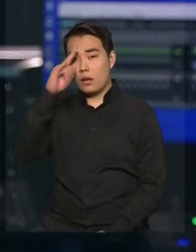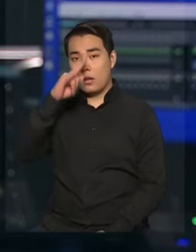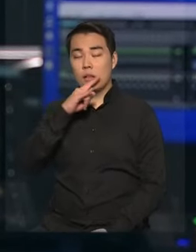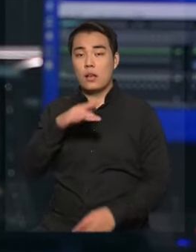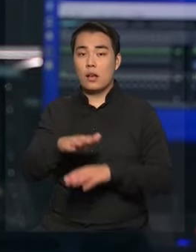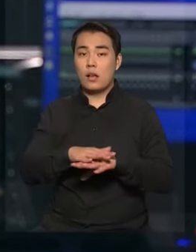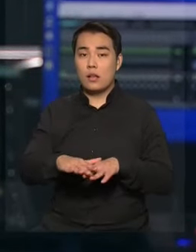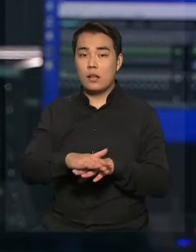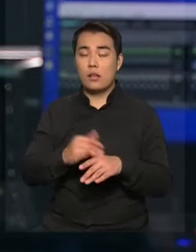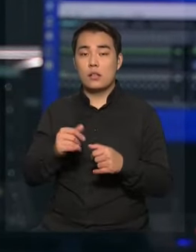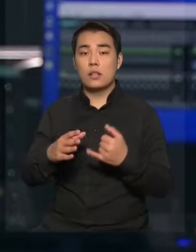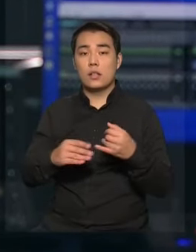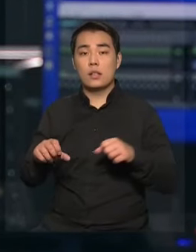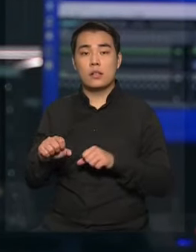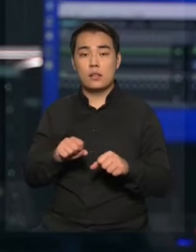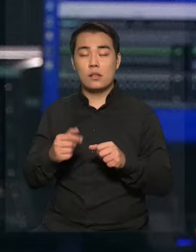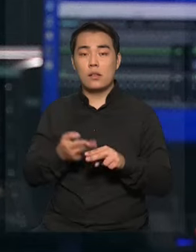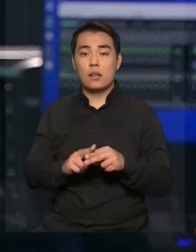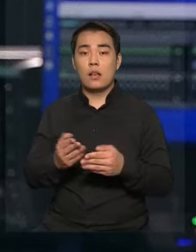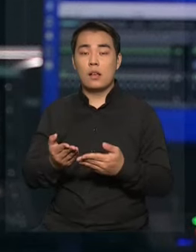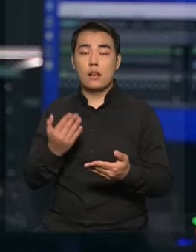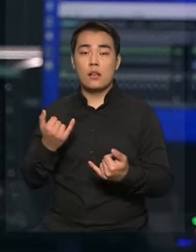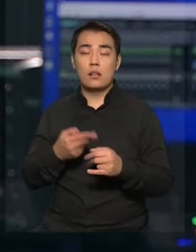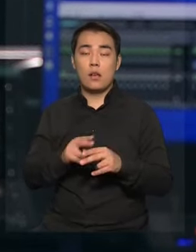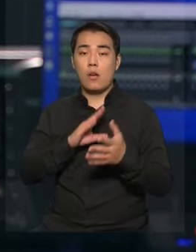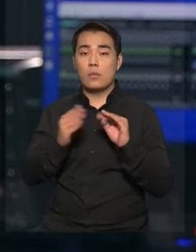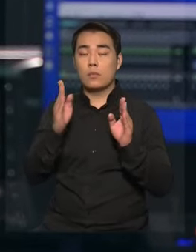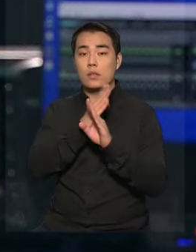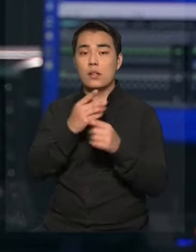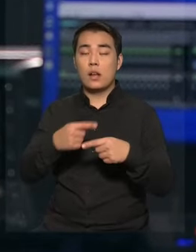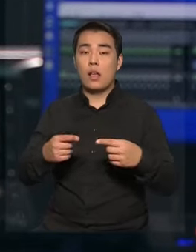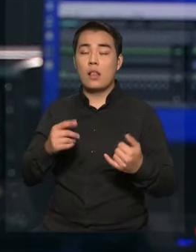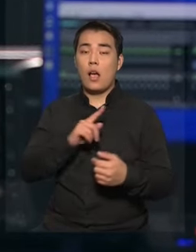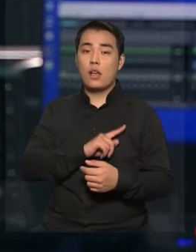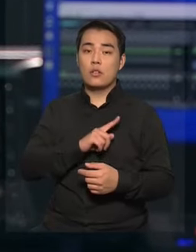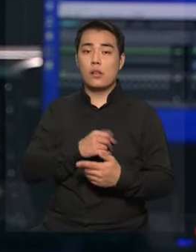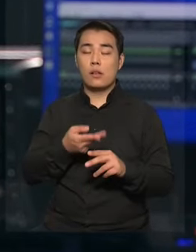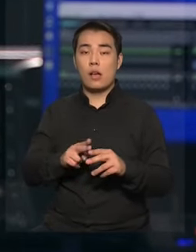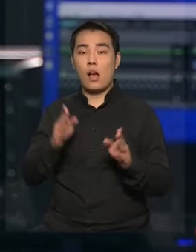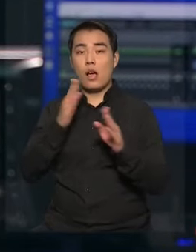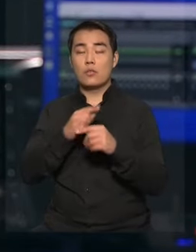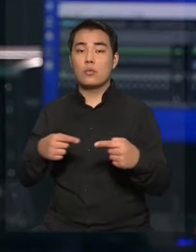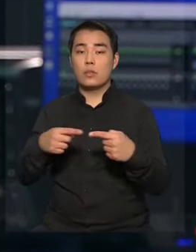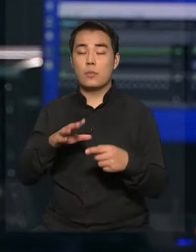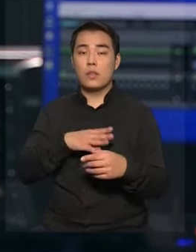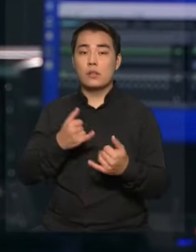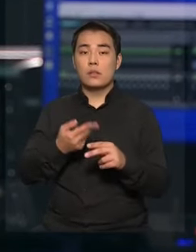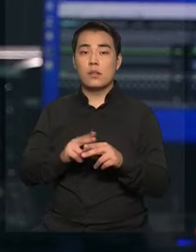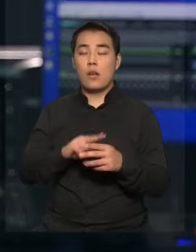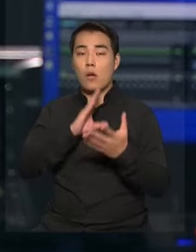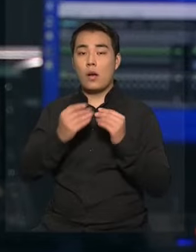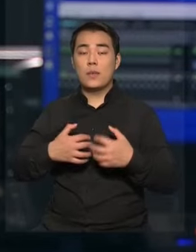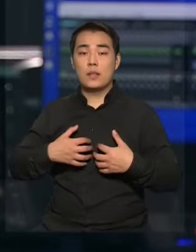Қазақ халқы жер сілкінісінің боларын байырғы заманда табиғаттағы түрлі құбылыстар арқылы дәл болжаған. Қорадағы төрт түліктің